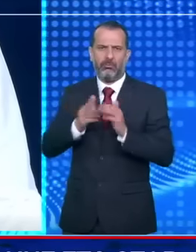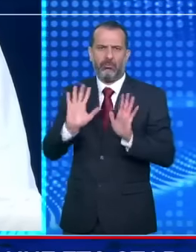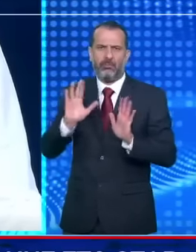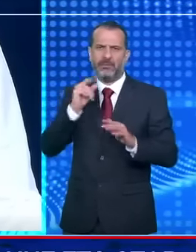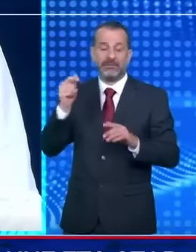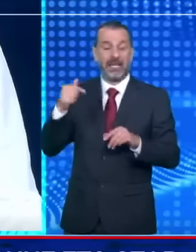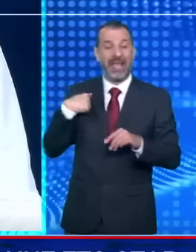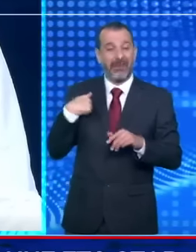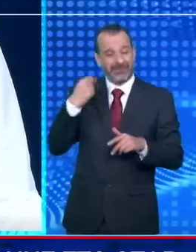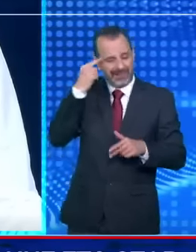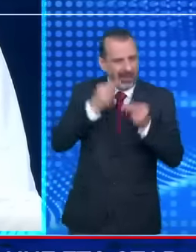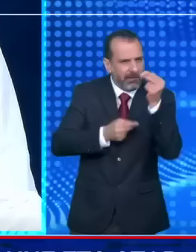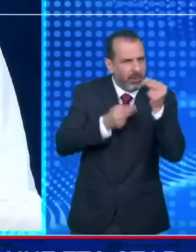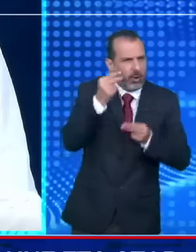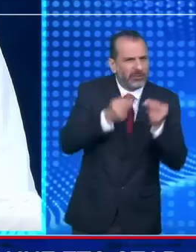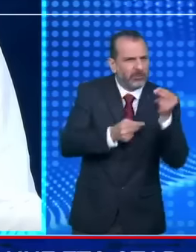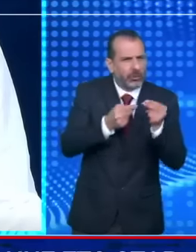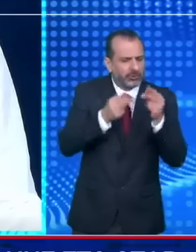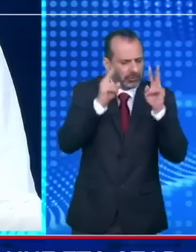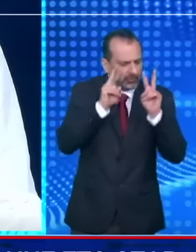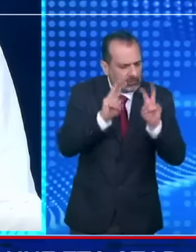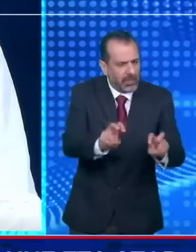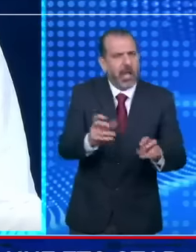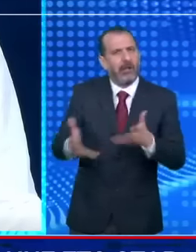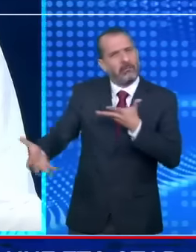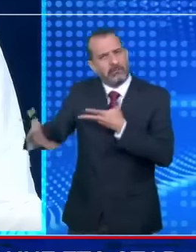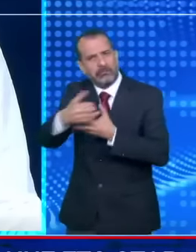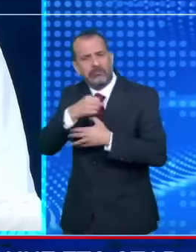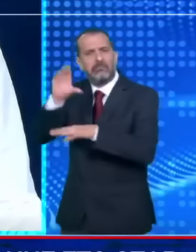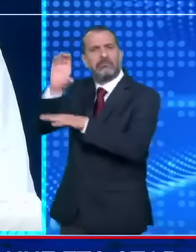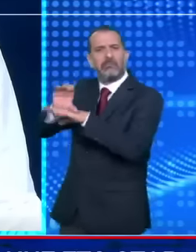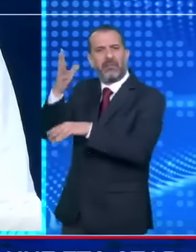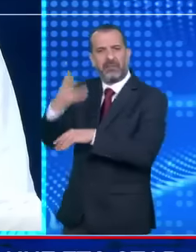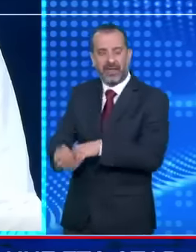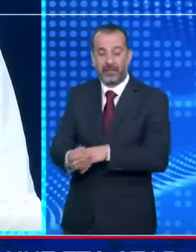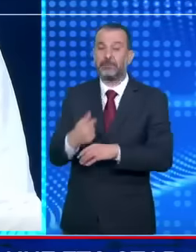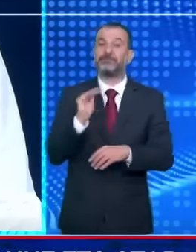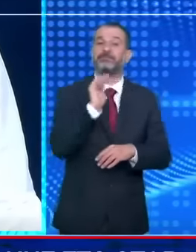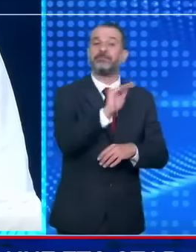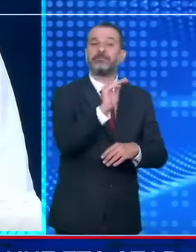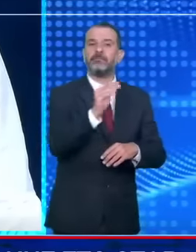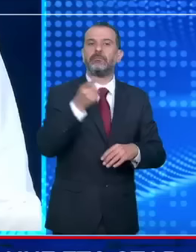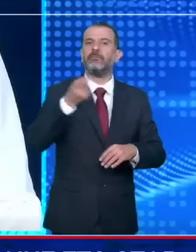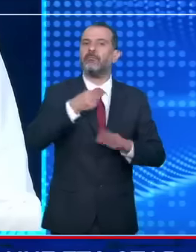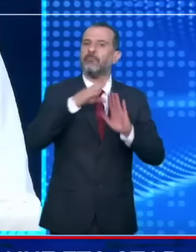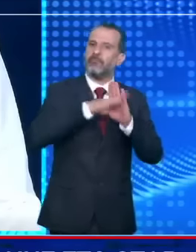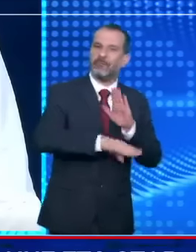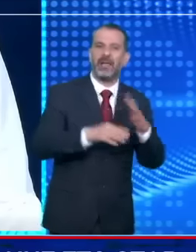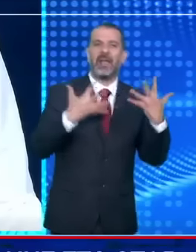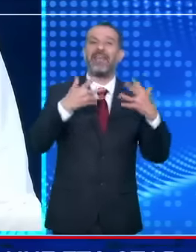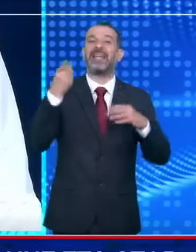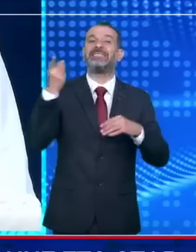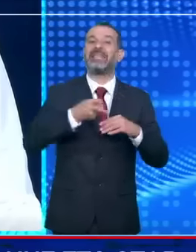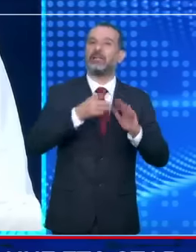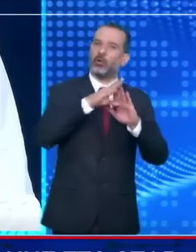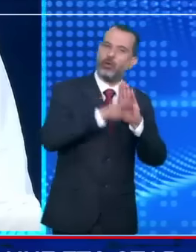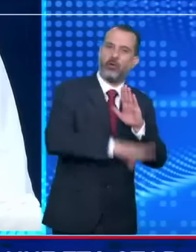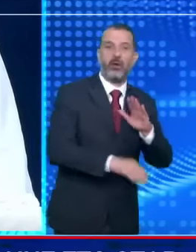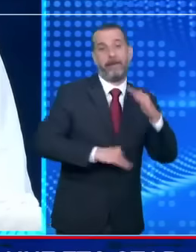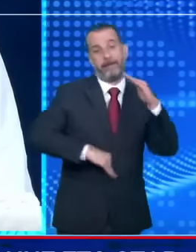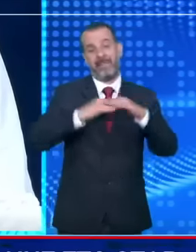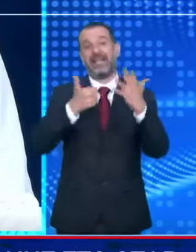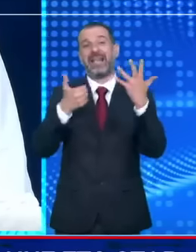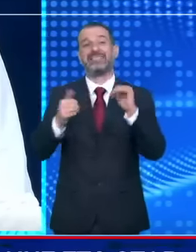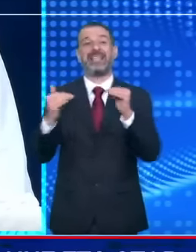ένα πλεόνασμα βάσει των τελευταίων στοιχείων. Εσείς προτείνετε μειώσεις συντελεστών για φυσικά πρόσωπα πάνω από 10 μονάδες έως τις 60.000